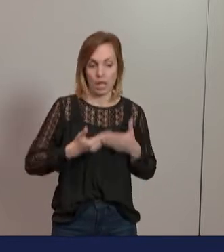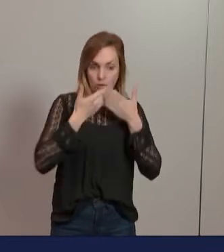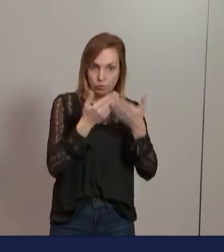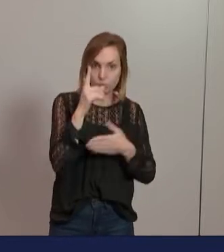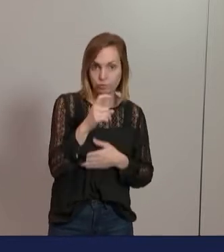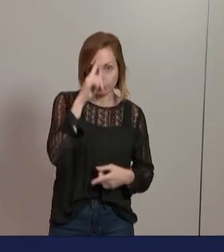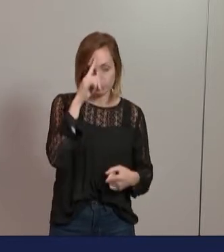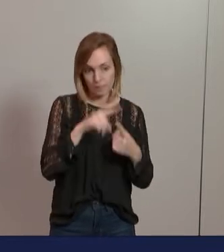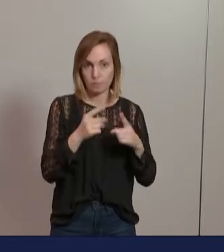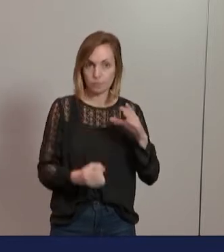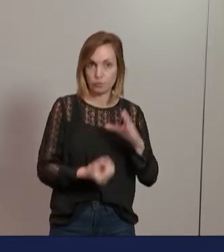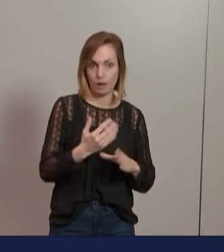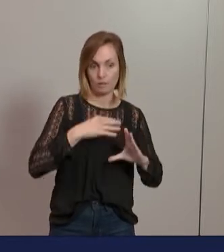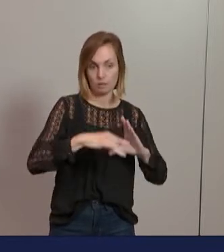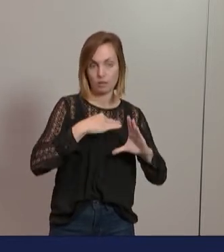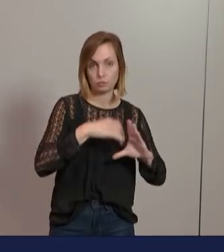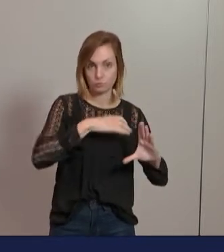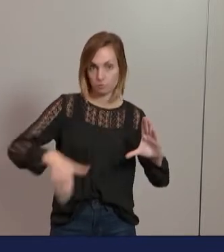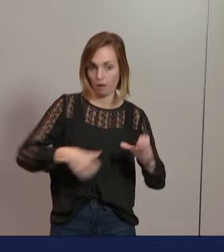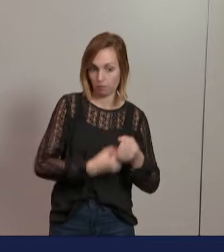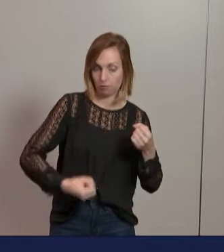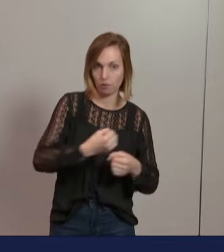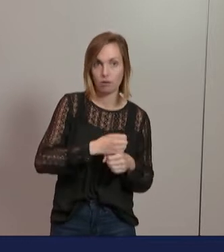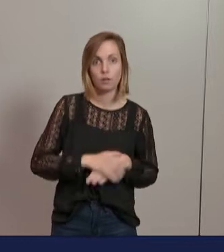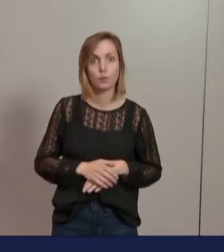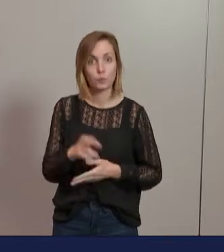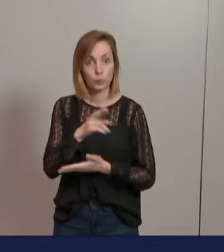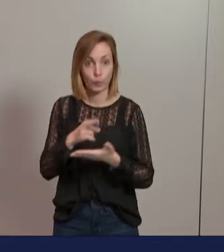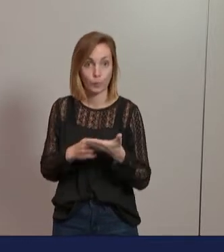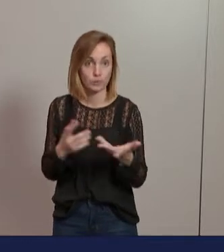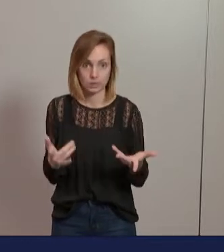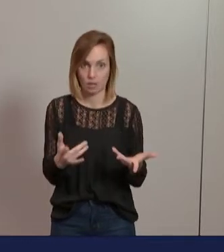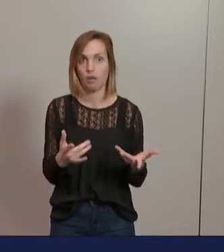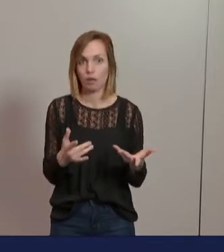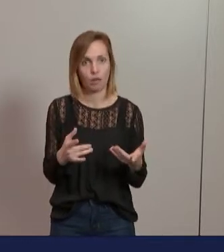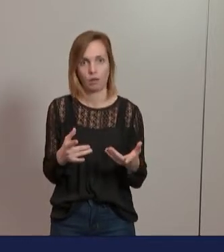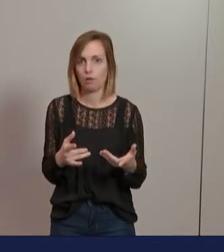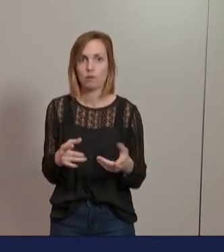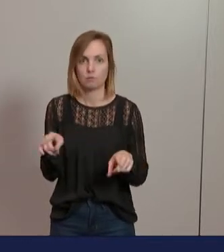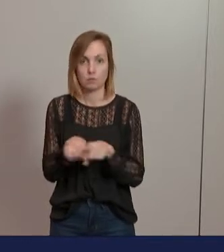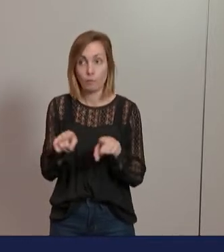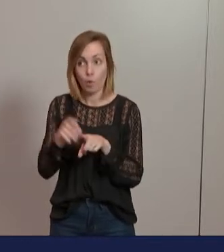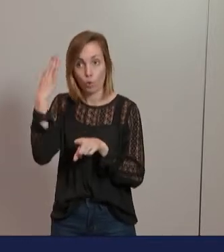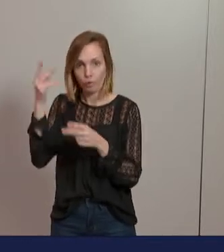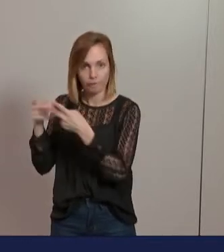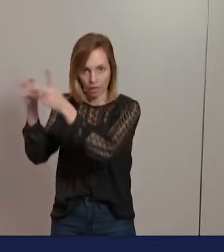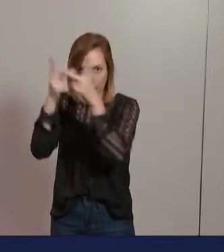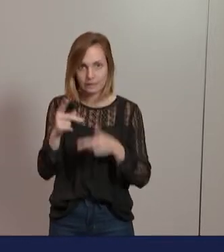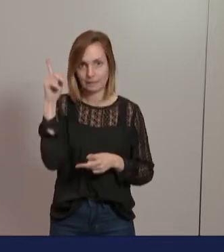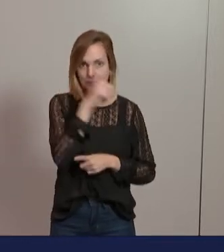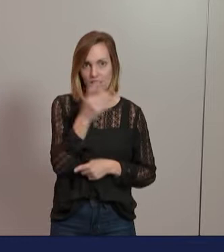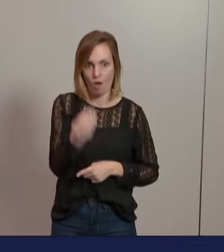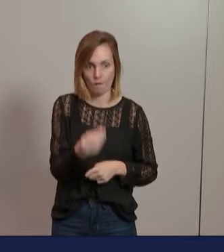nouvelle crèche municipale. Rezé ne fait pas exception dans ses difficultés à accueillir tous les enfants, et ce nouvel